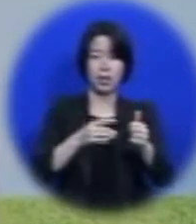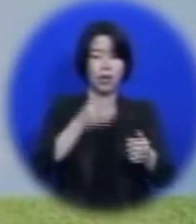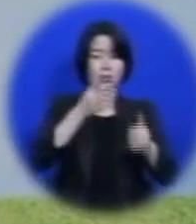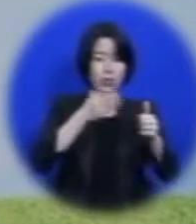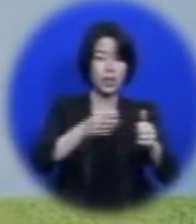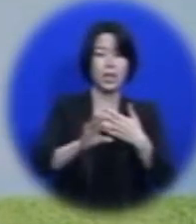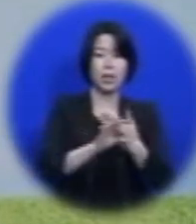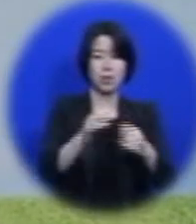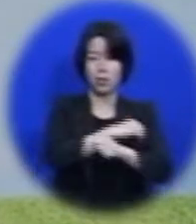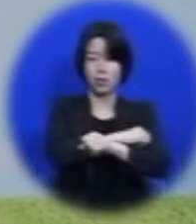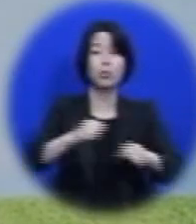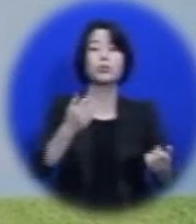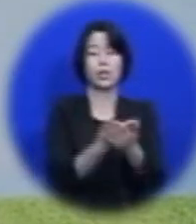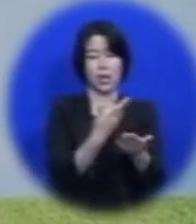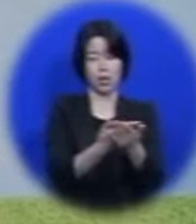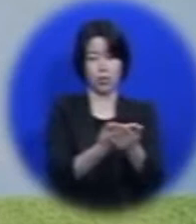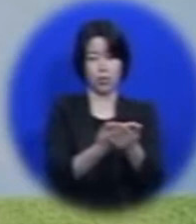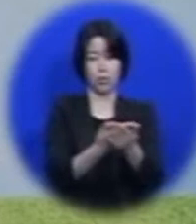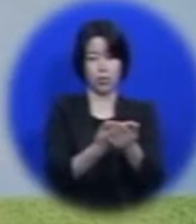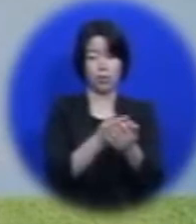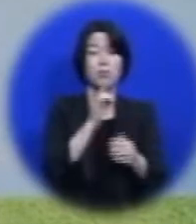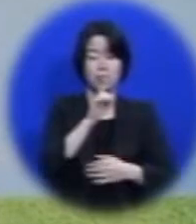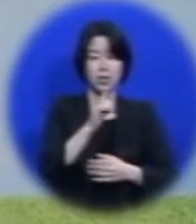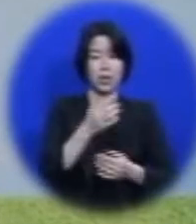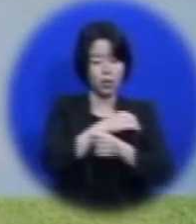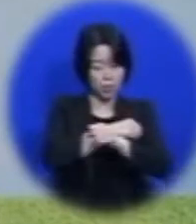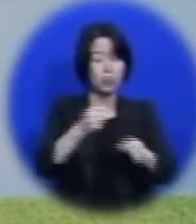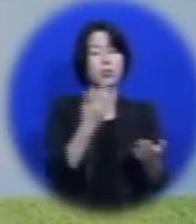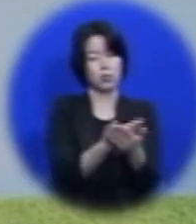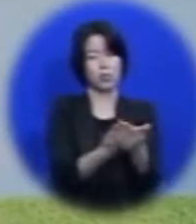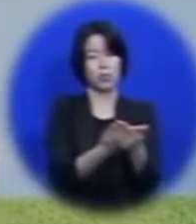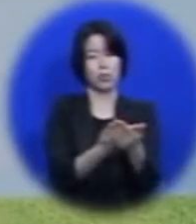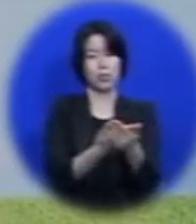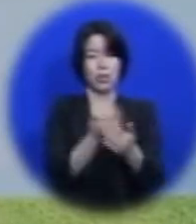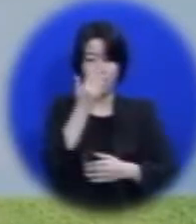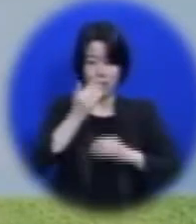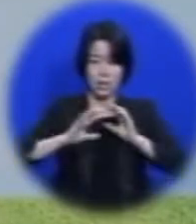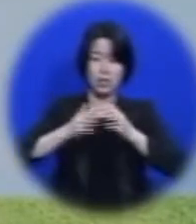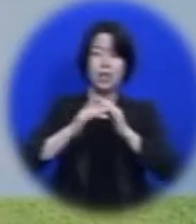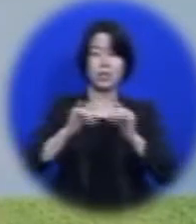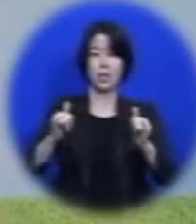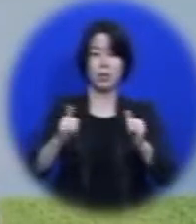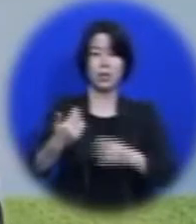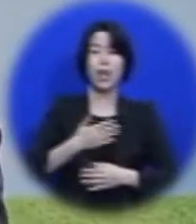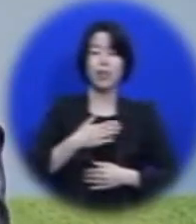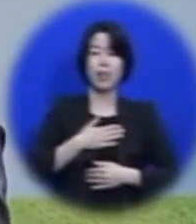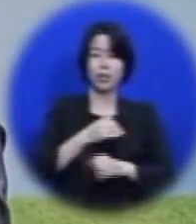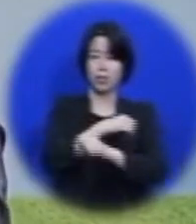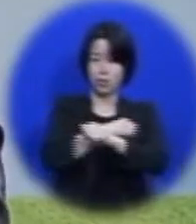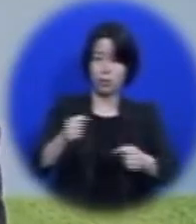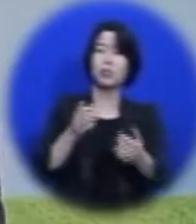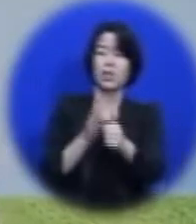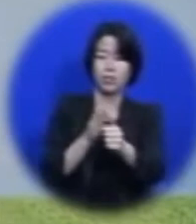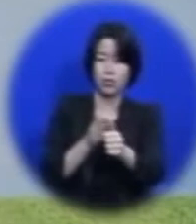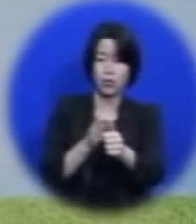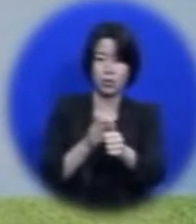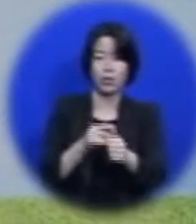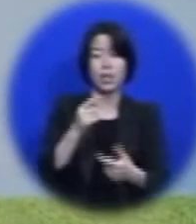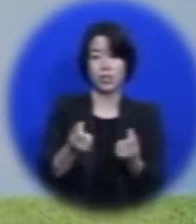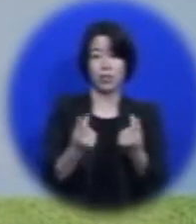거라면 용서해달라는 거죠. 뭐 용서해달라. 용서해 주세요. 이스라엘 백성들이요. 나를 용서해 주시오. 뭐